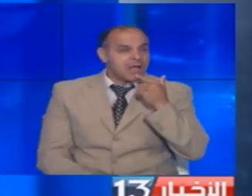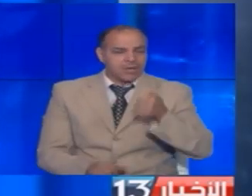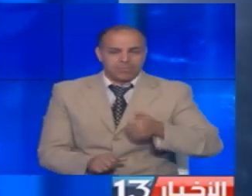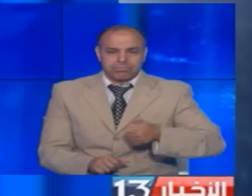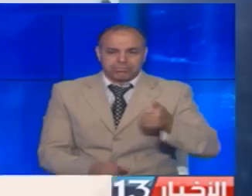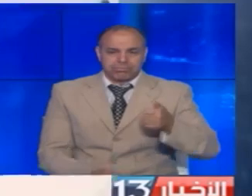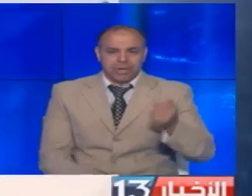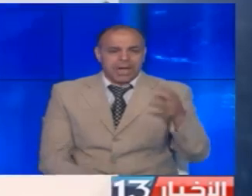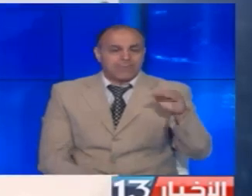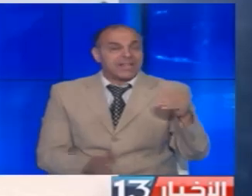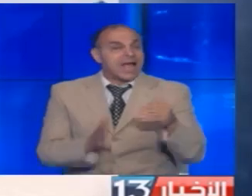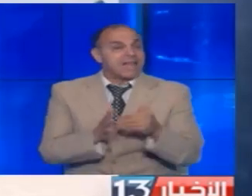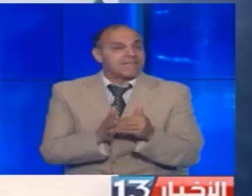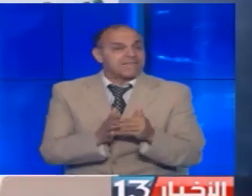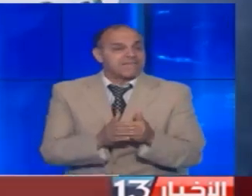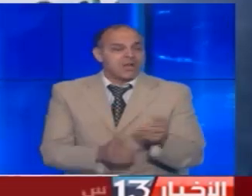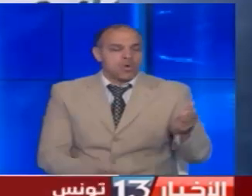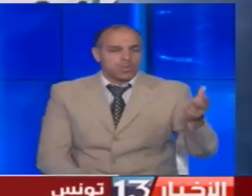لها